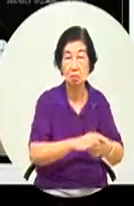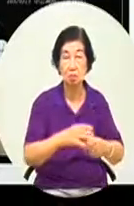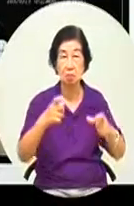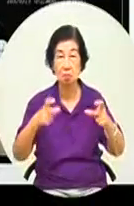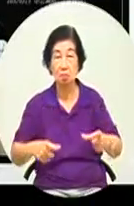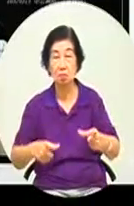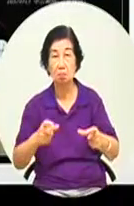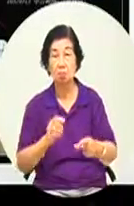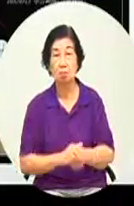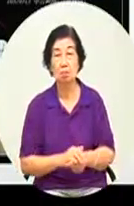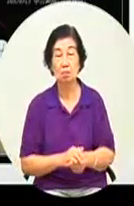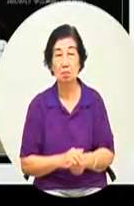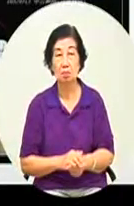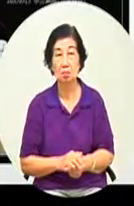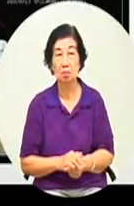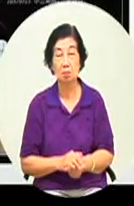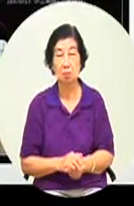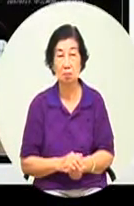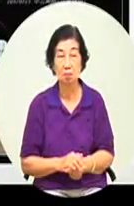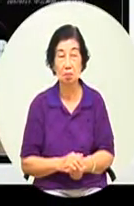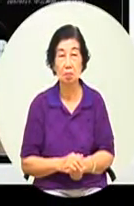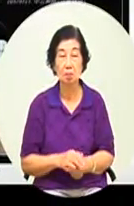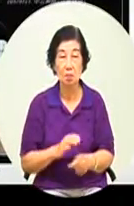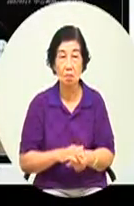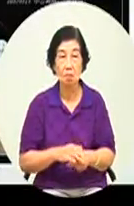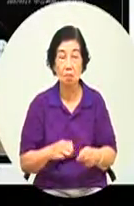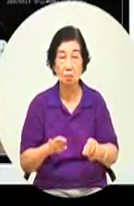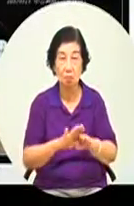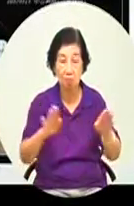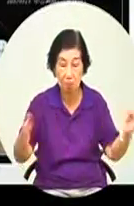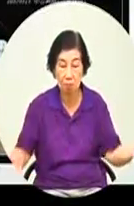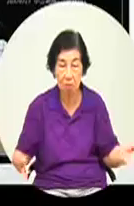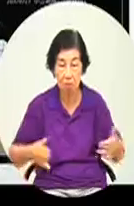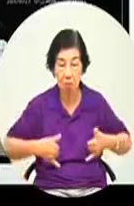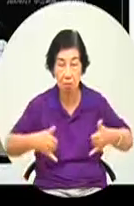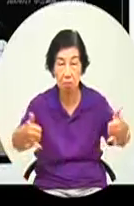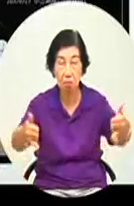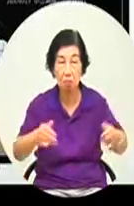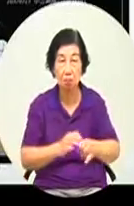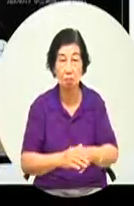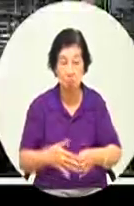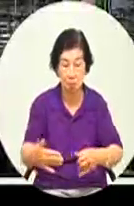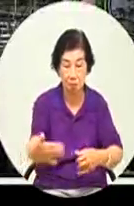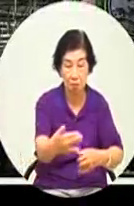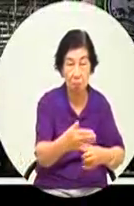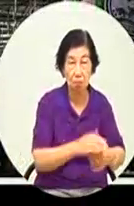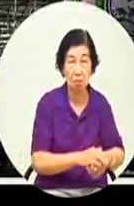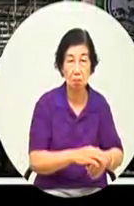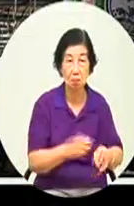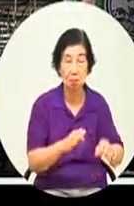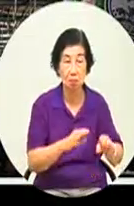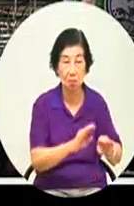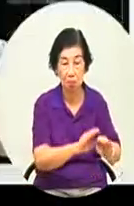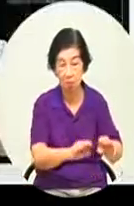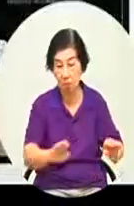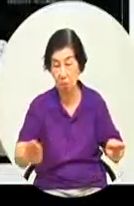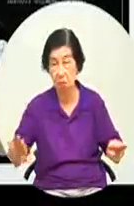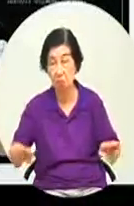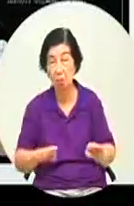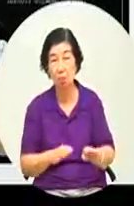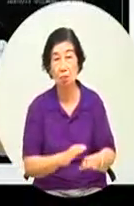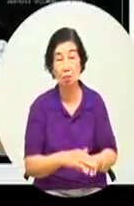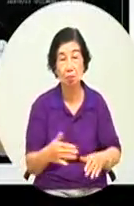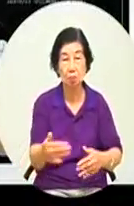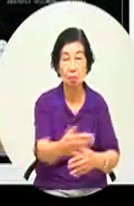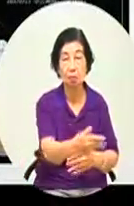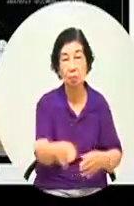种伫对。摆伫路边咧卖鱼啊，这就是相差啥？相差伫你讲要带动观